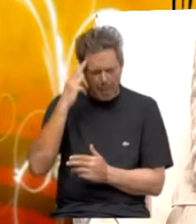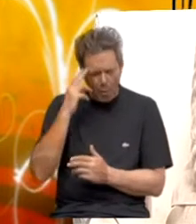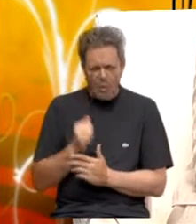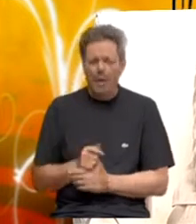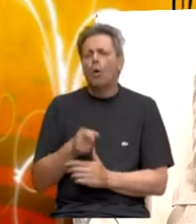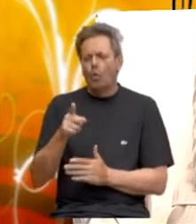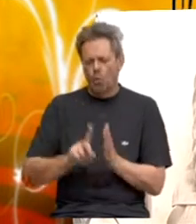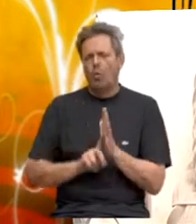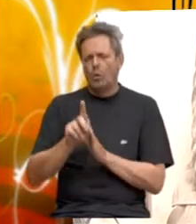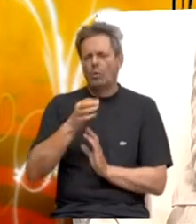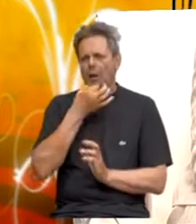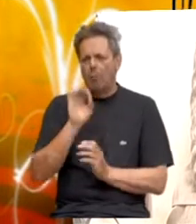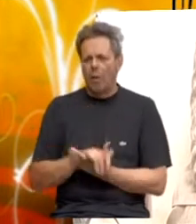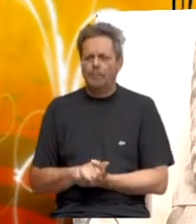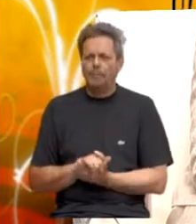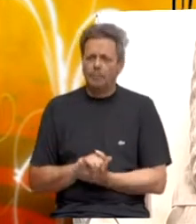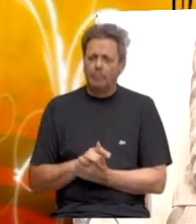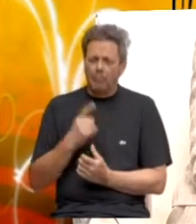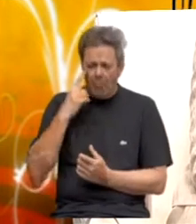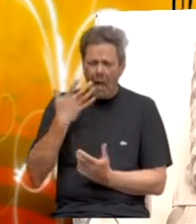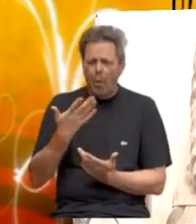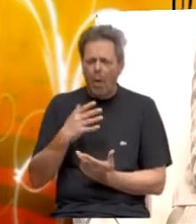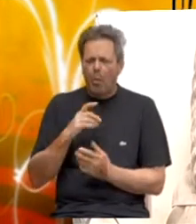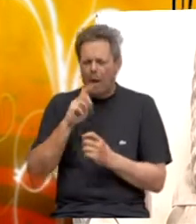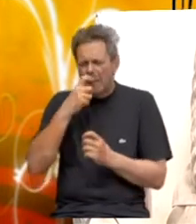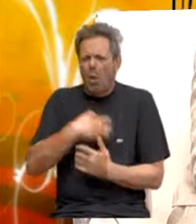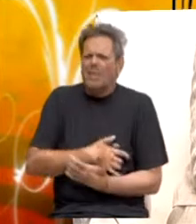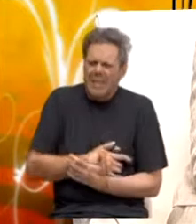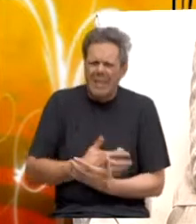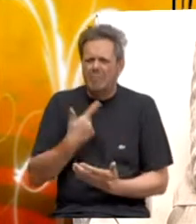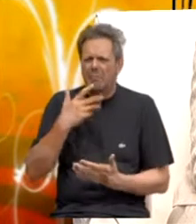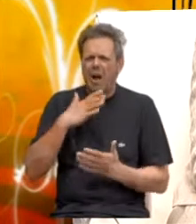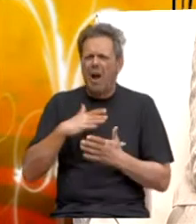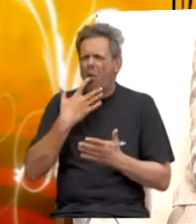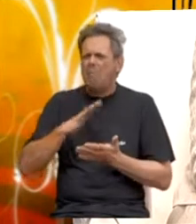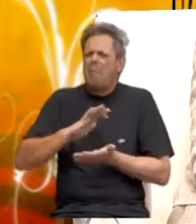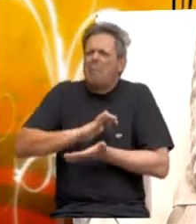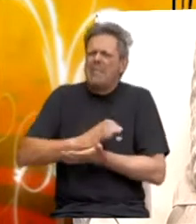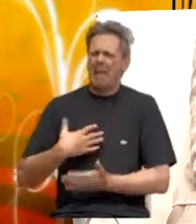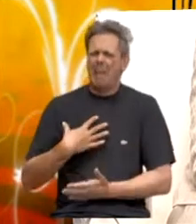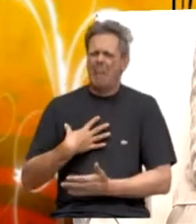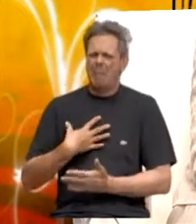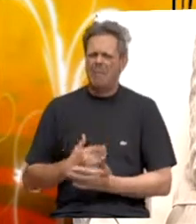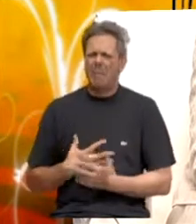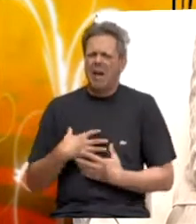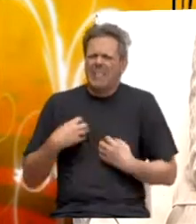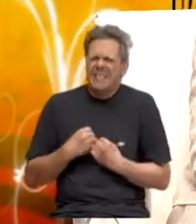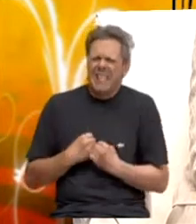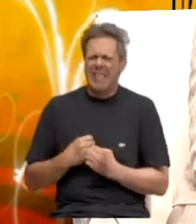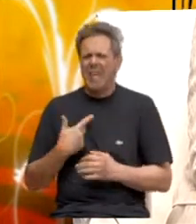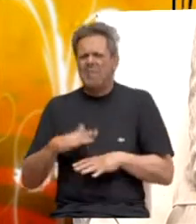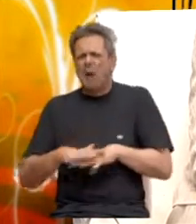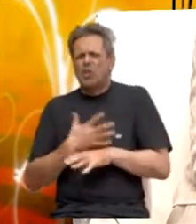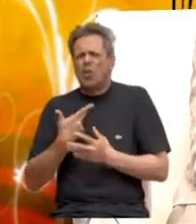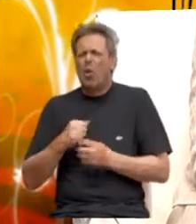reagira, to su rezultati bolji. Dakle, ako nekog zaboli srce u smislu da ima pritisak u prsima, da ima stezanje, da ima osjećaj kao